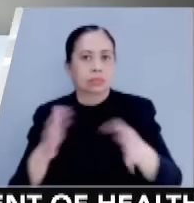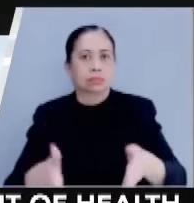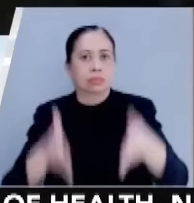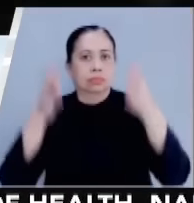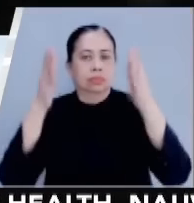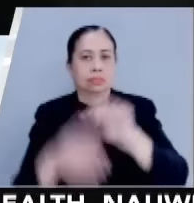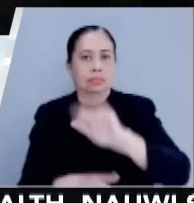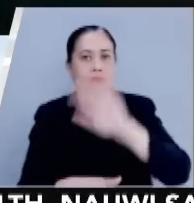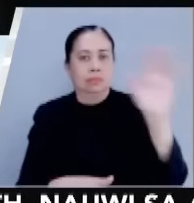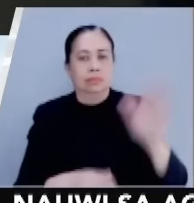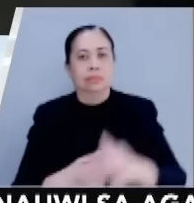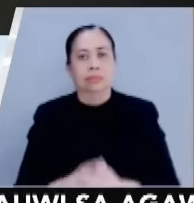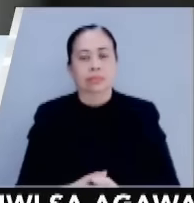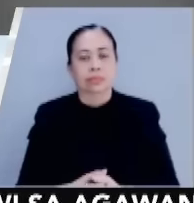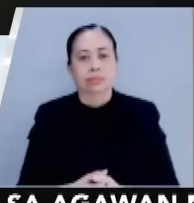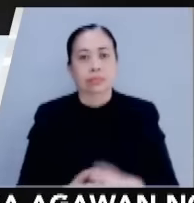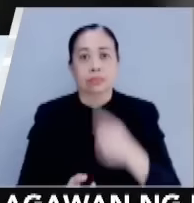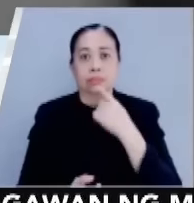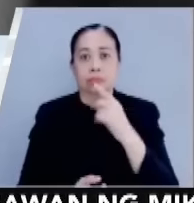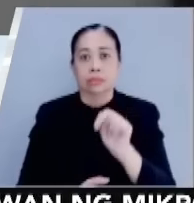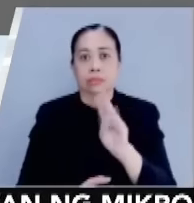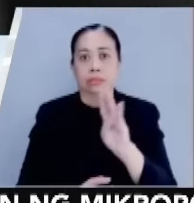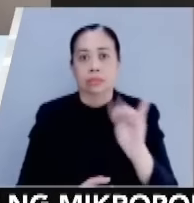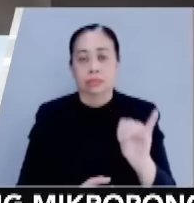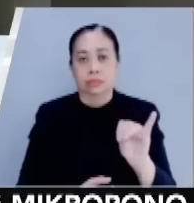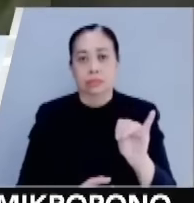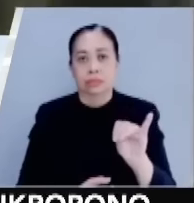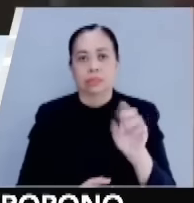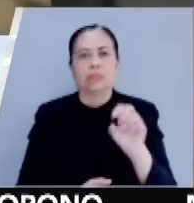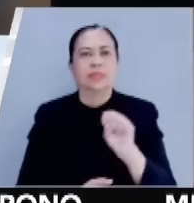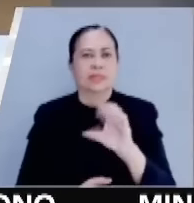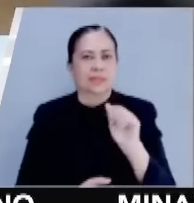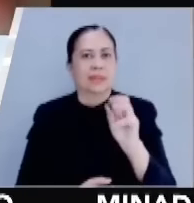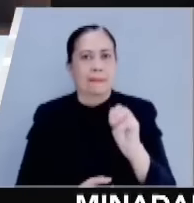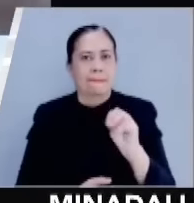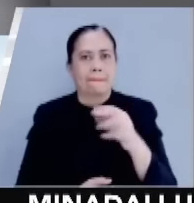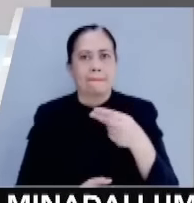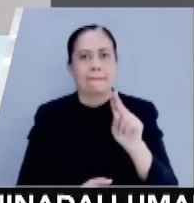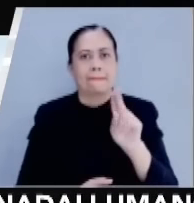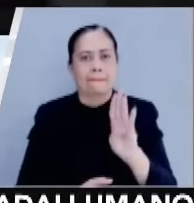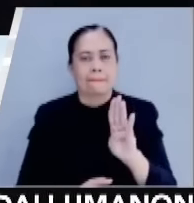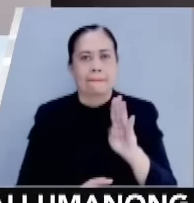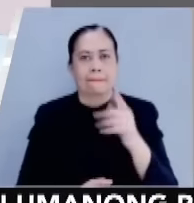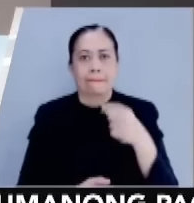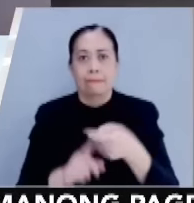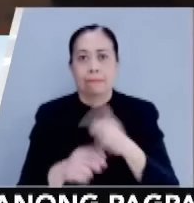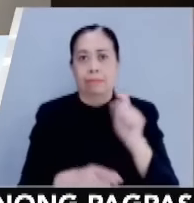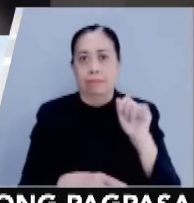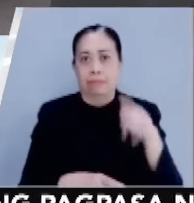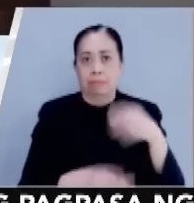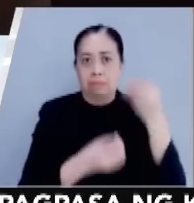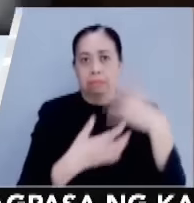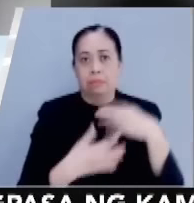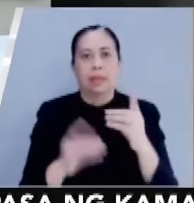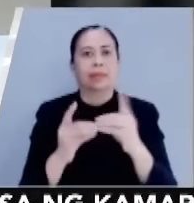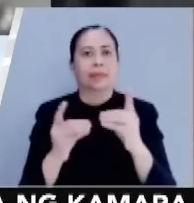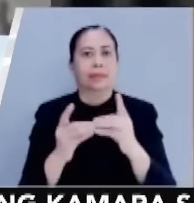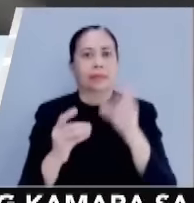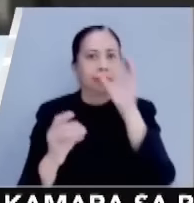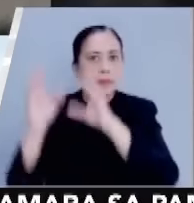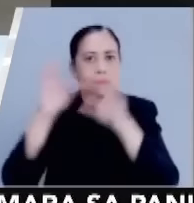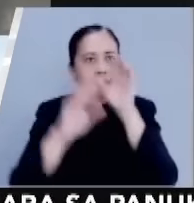Pampanga. Ayon sa NBI, isang scam hub ang lugar. Base pa sa tip, sa dating sites na gahanap ng target ng